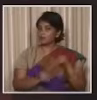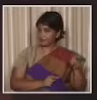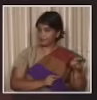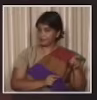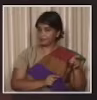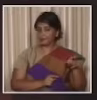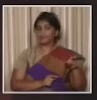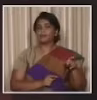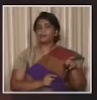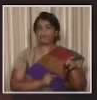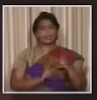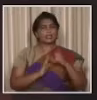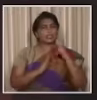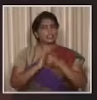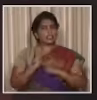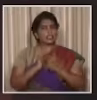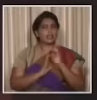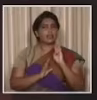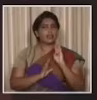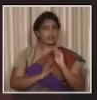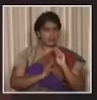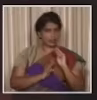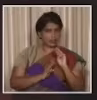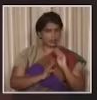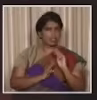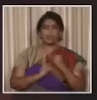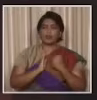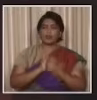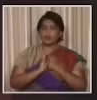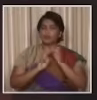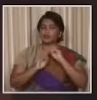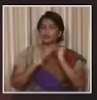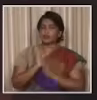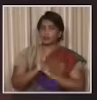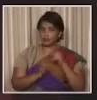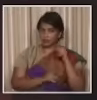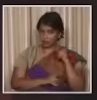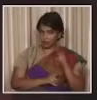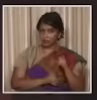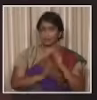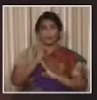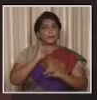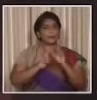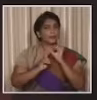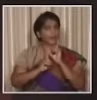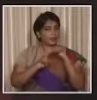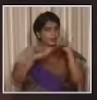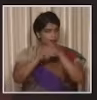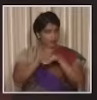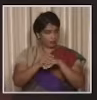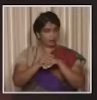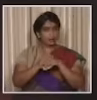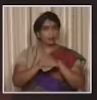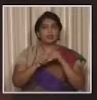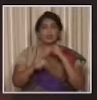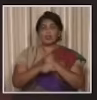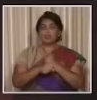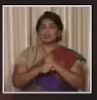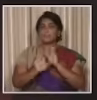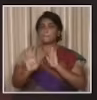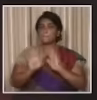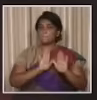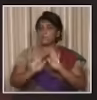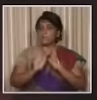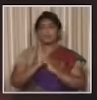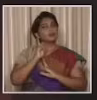සභාව ජනවාරි 30 වෙනිදා ගරු අග්‍රාමාත්‍යතුමා අමාත්‍යවරයා හැටියට කටයුතු කරන රාජ්‍ය